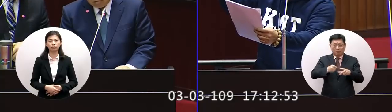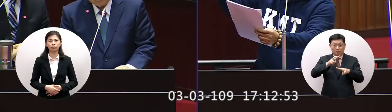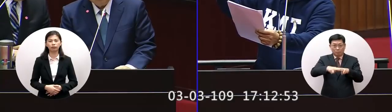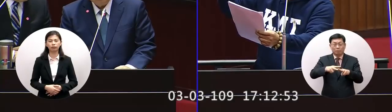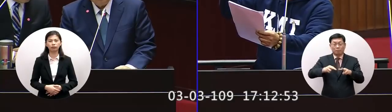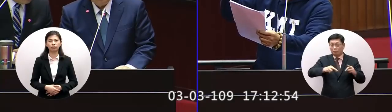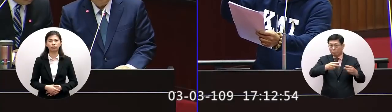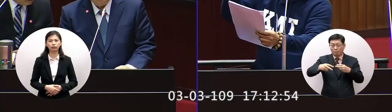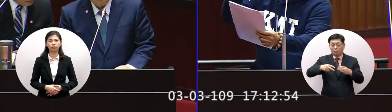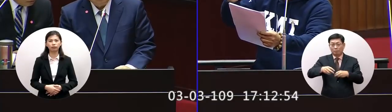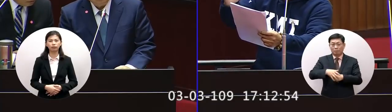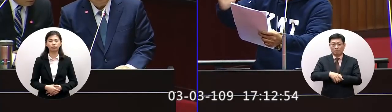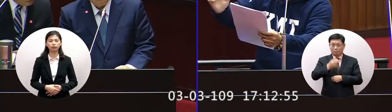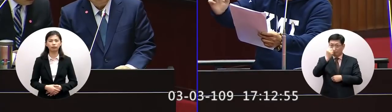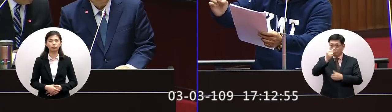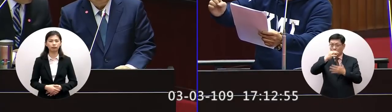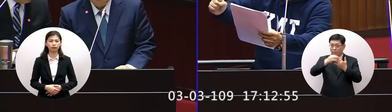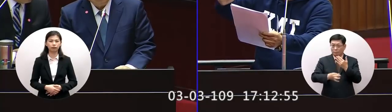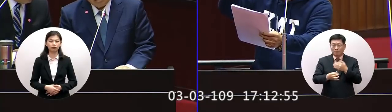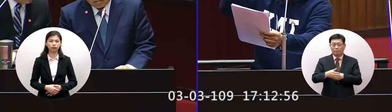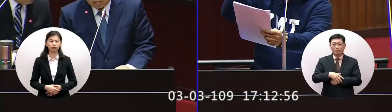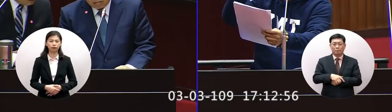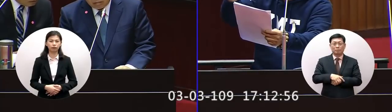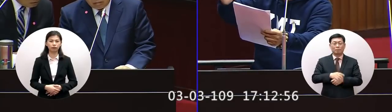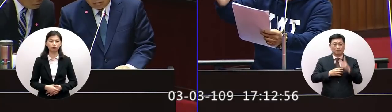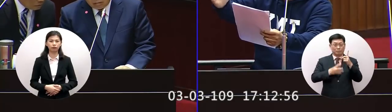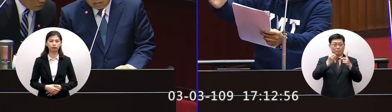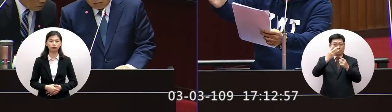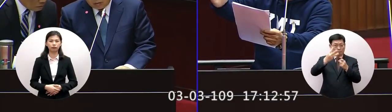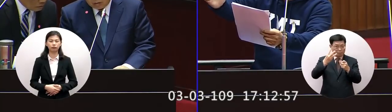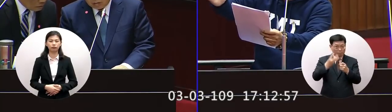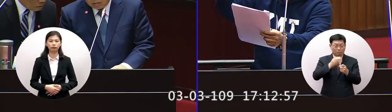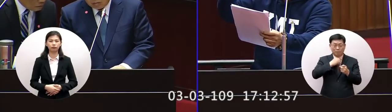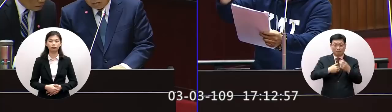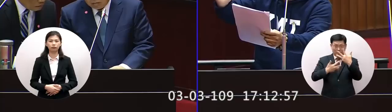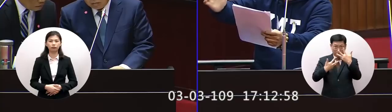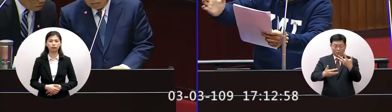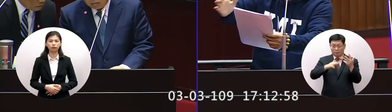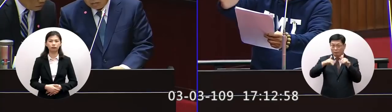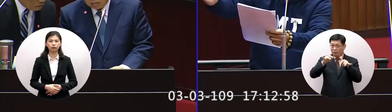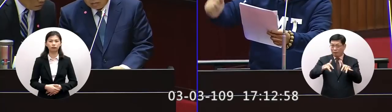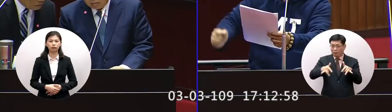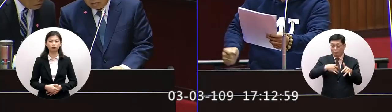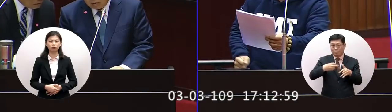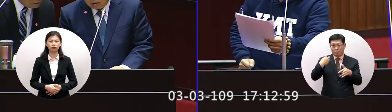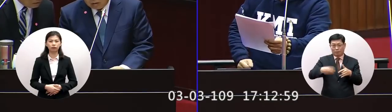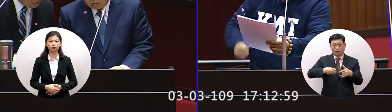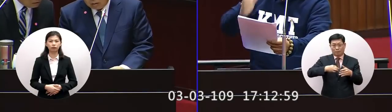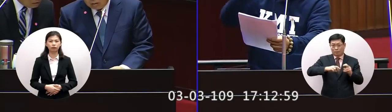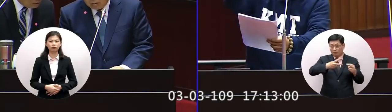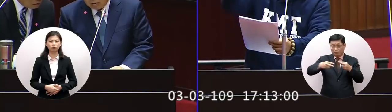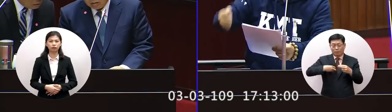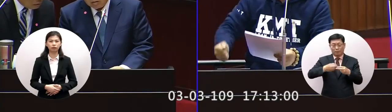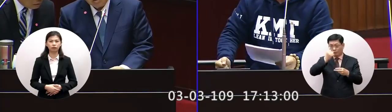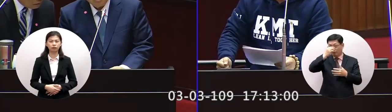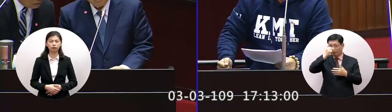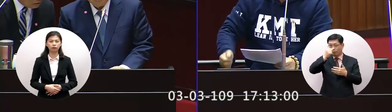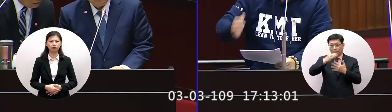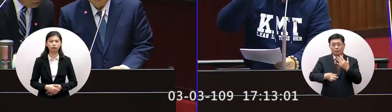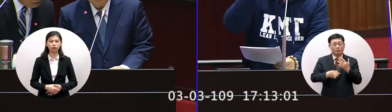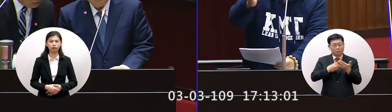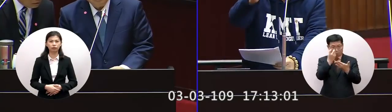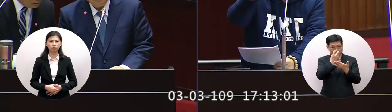设诶特别条例，103年莫拉克台风灾害重建特别条例，你斟酌来